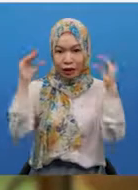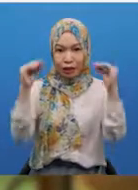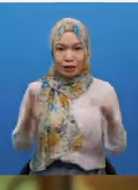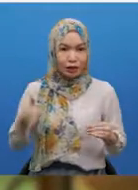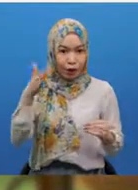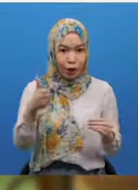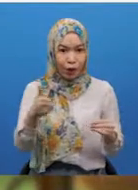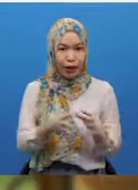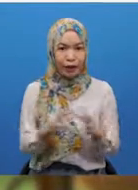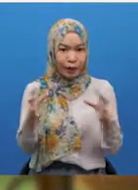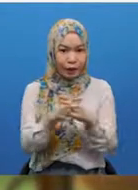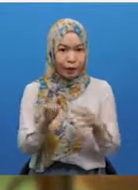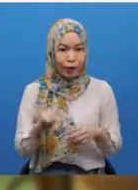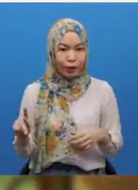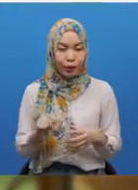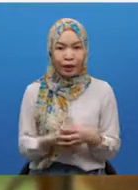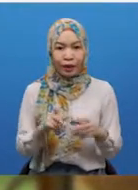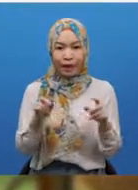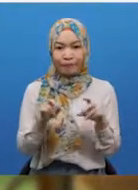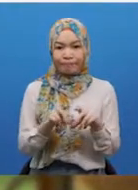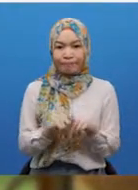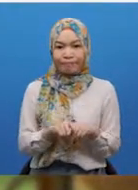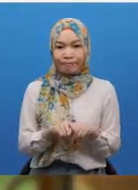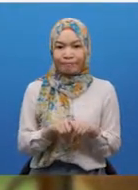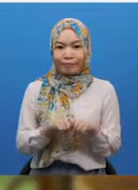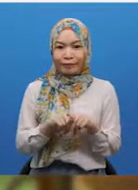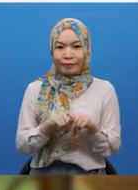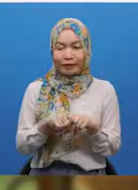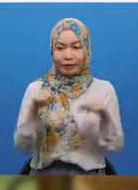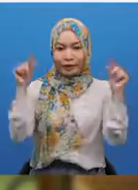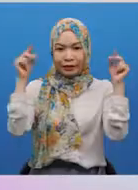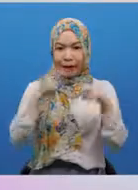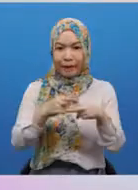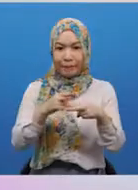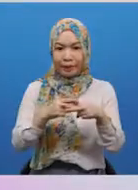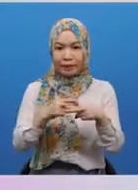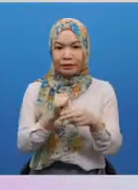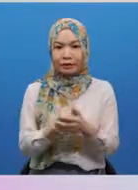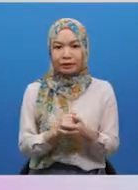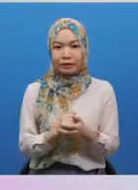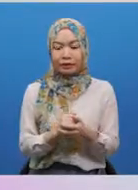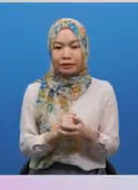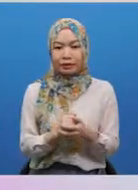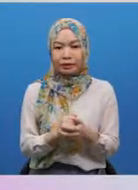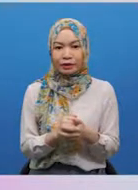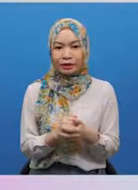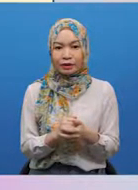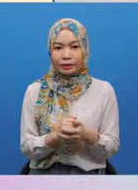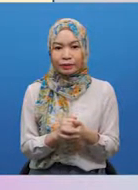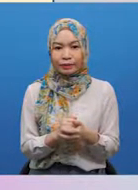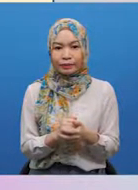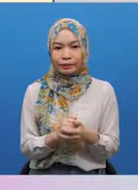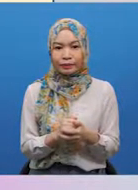menggabungkan beberapa gelaran dalam penggunaan nama seseorang. Contoh pertama, Pak